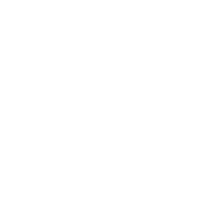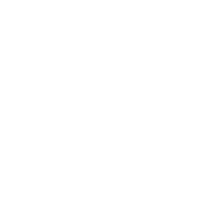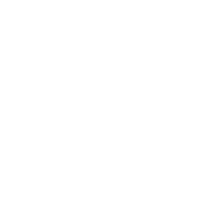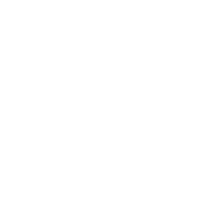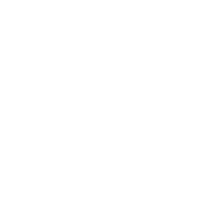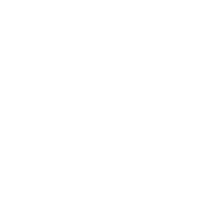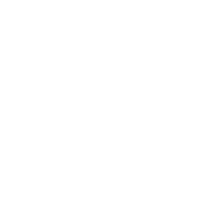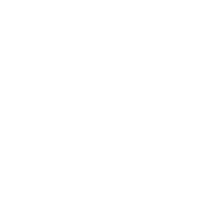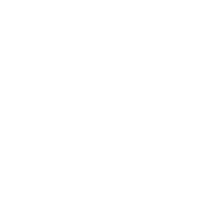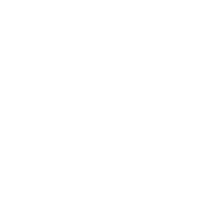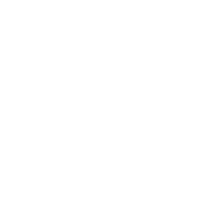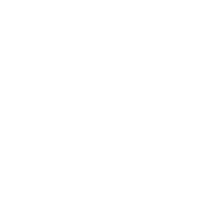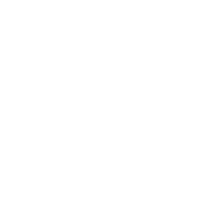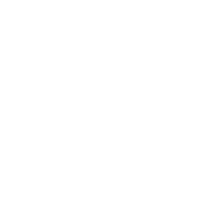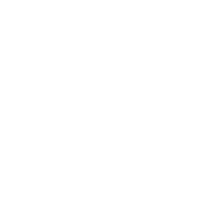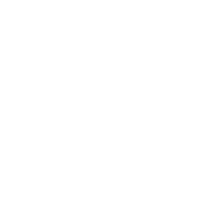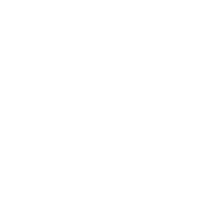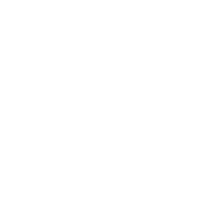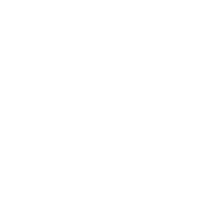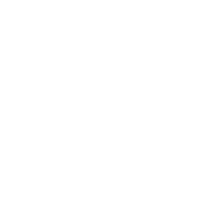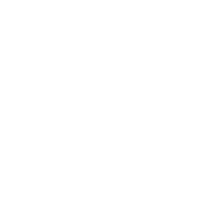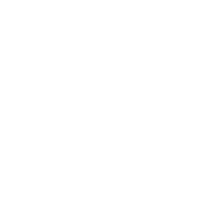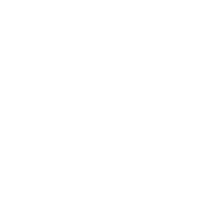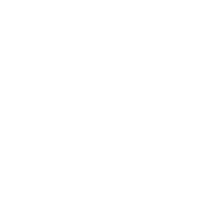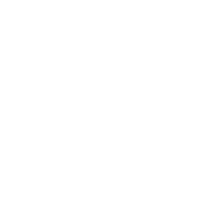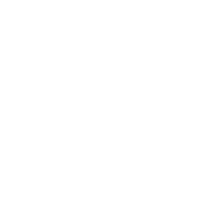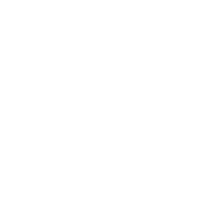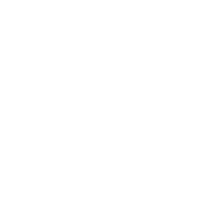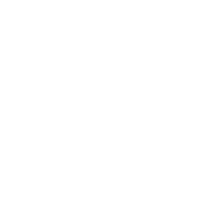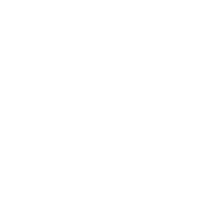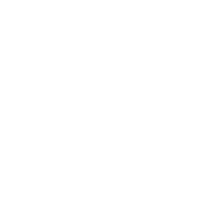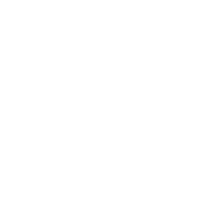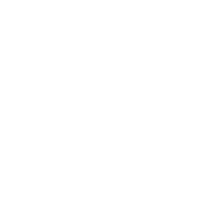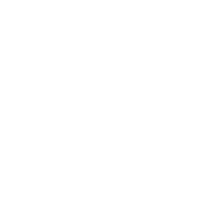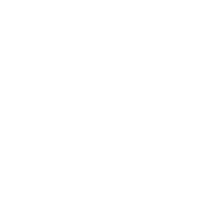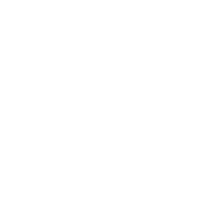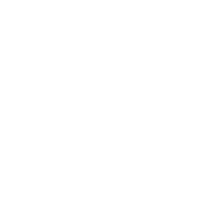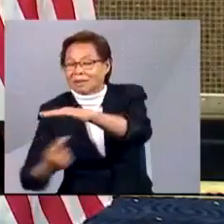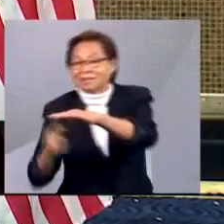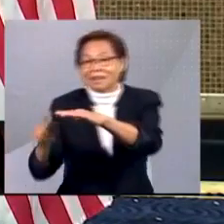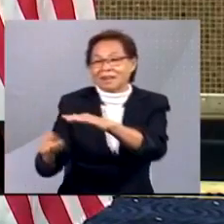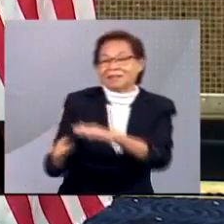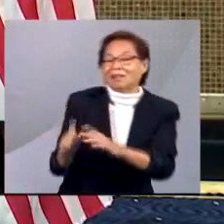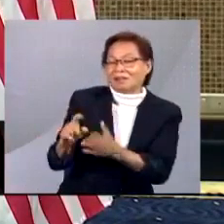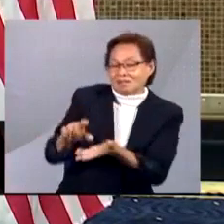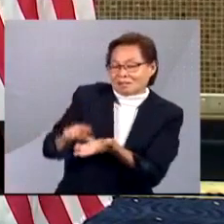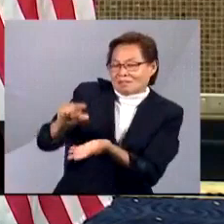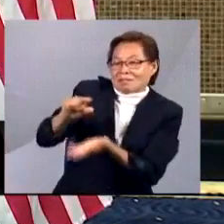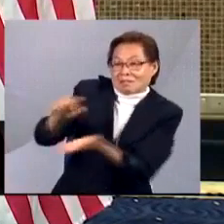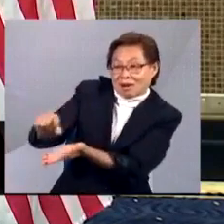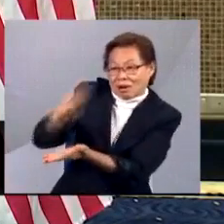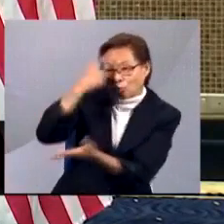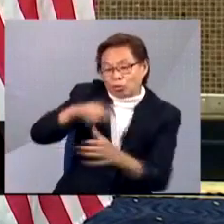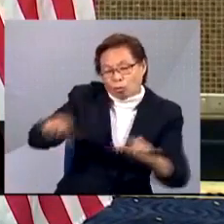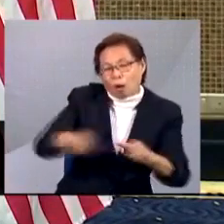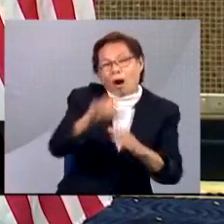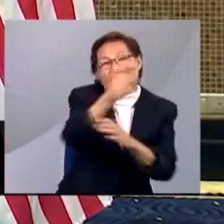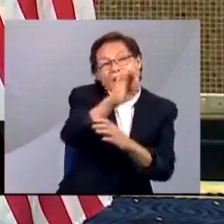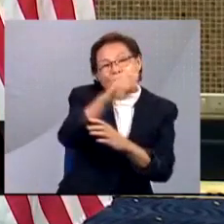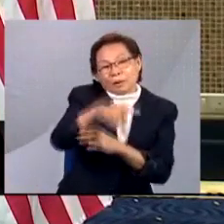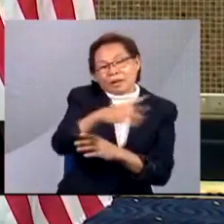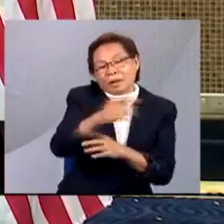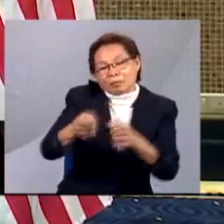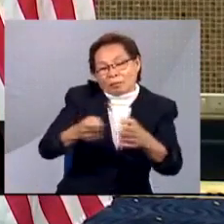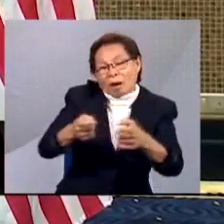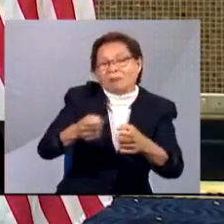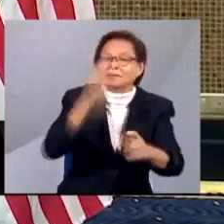Kerajaan akan memberikan grant kepada pengendali TASCA untuk mematuhi dan melaksanakan SOP yang